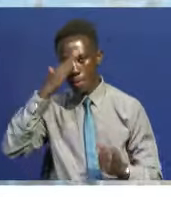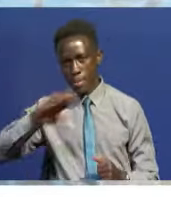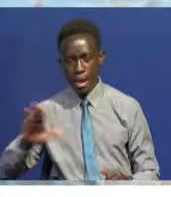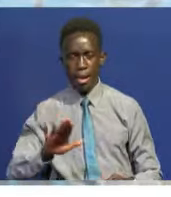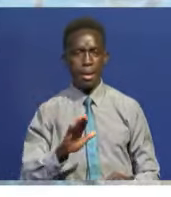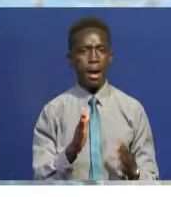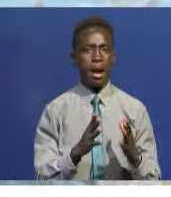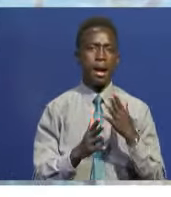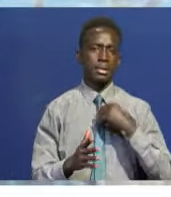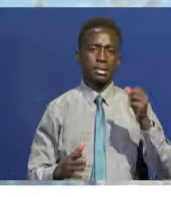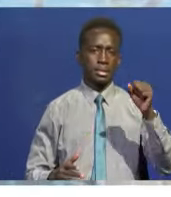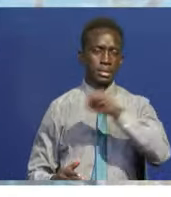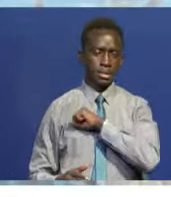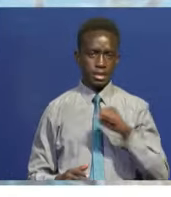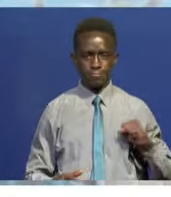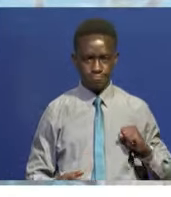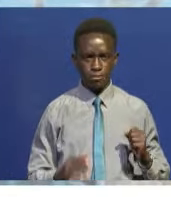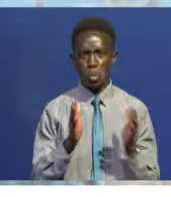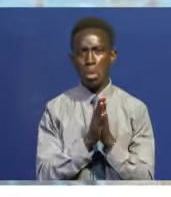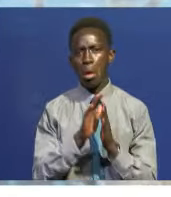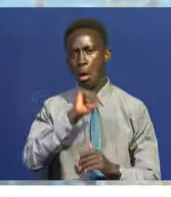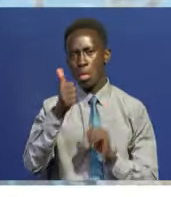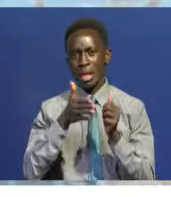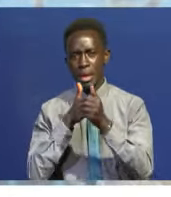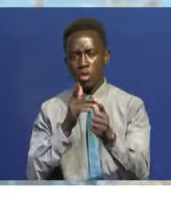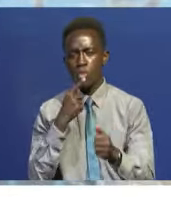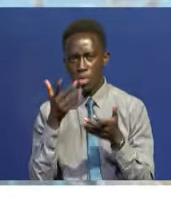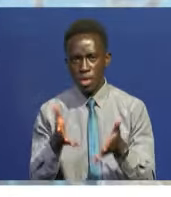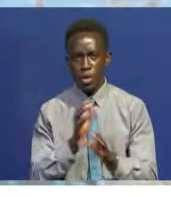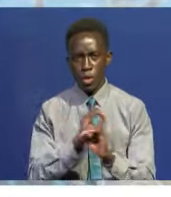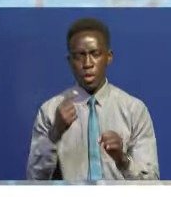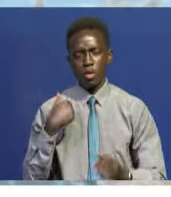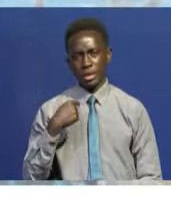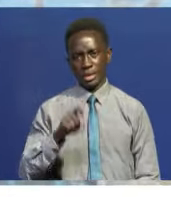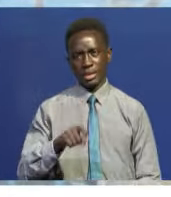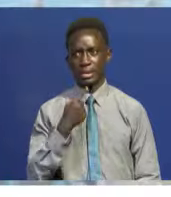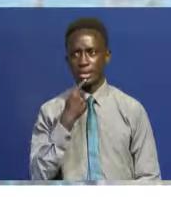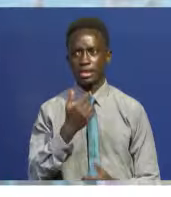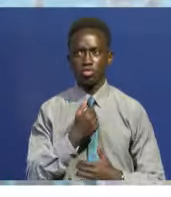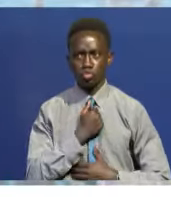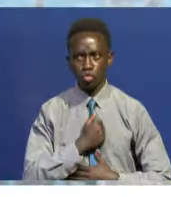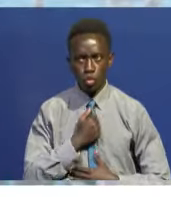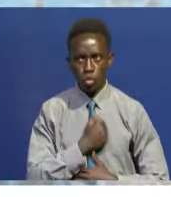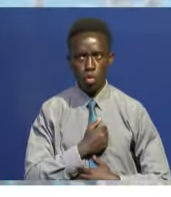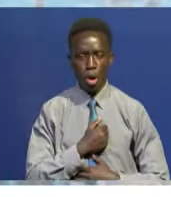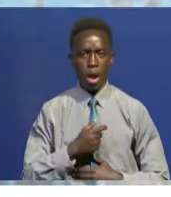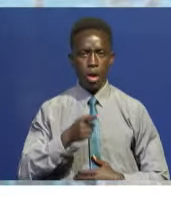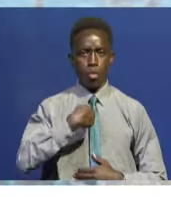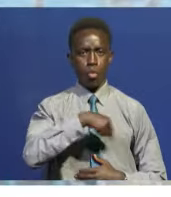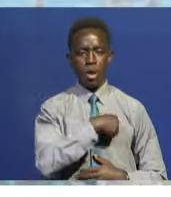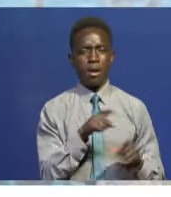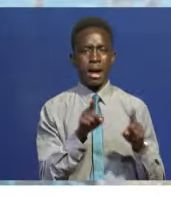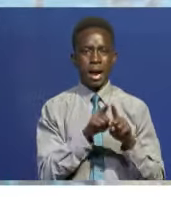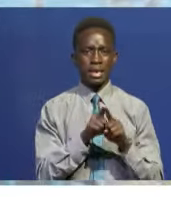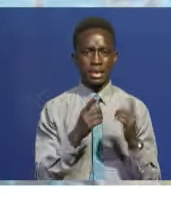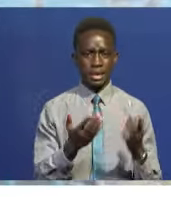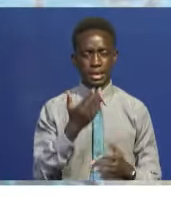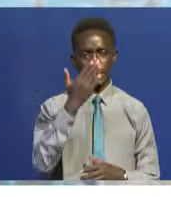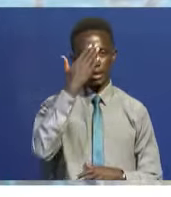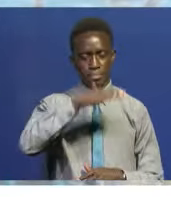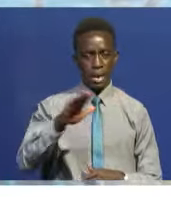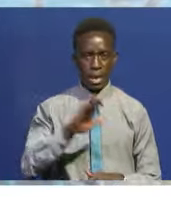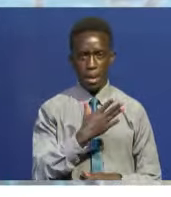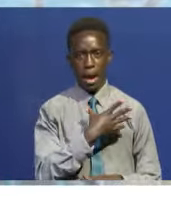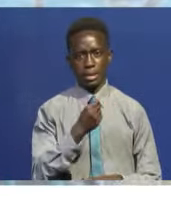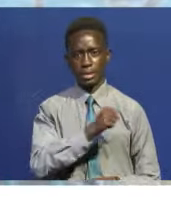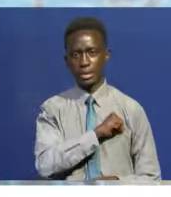ya leo, ningependa kutoa rambi rambi na pole zetu sisi kama bunge la taifa la Kenya kwa familia ya mwenda